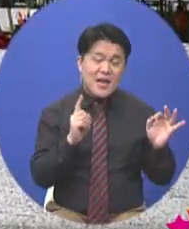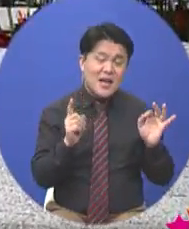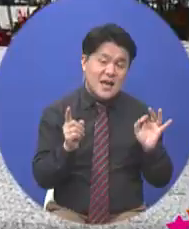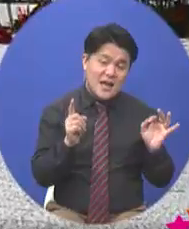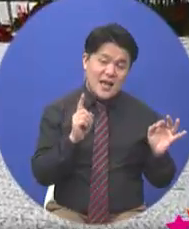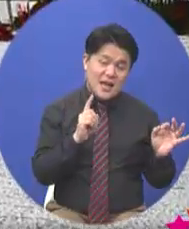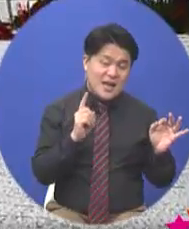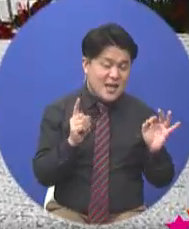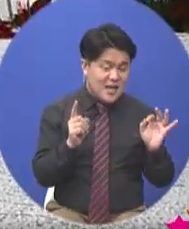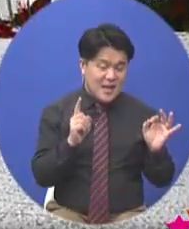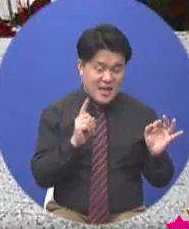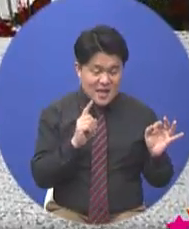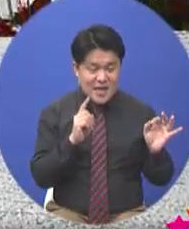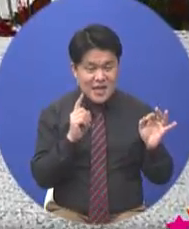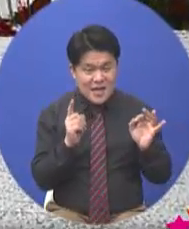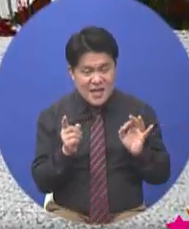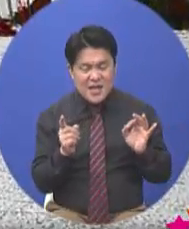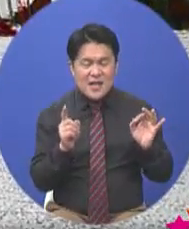아,